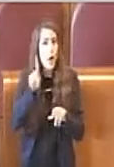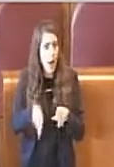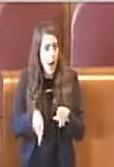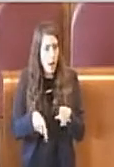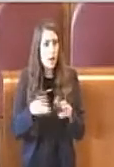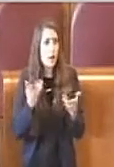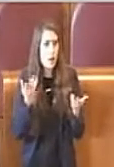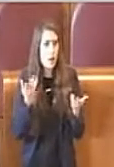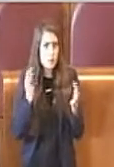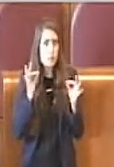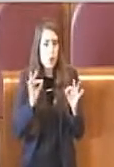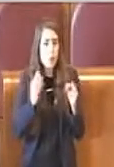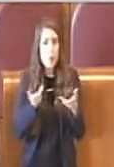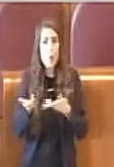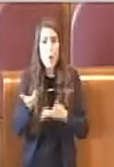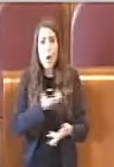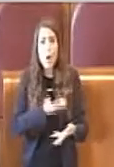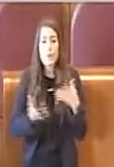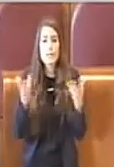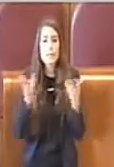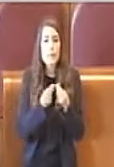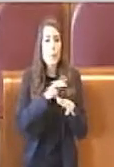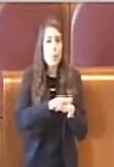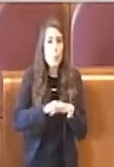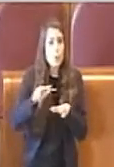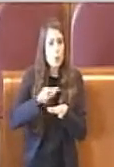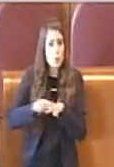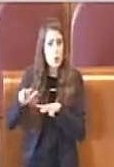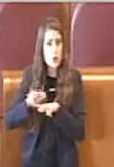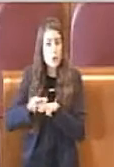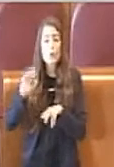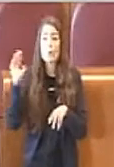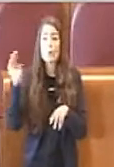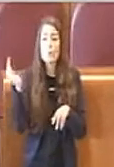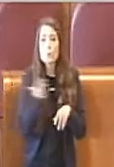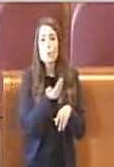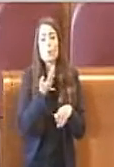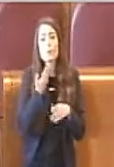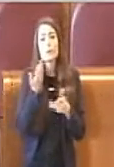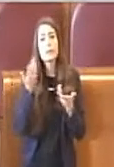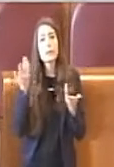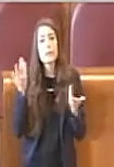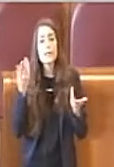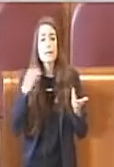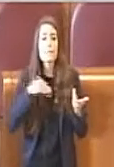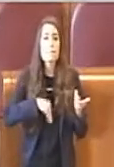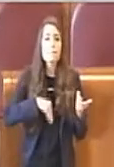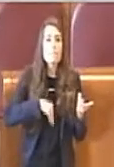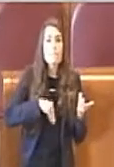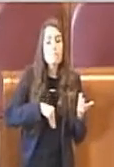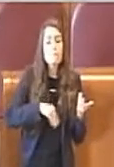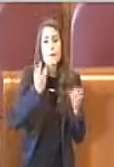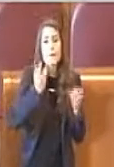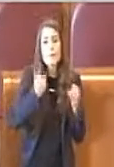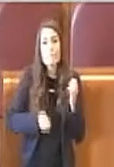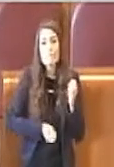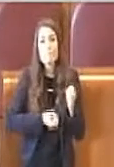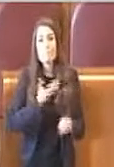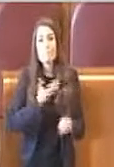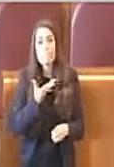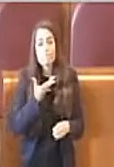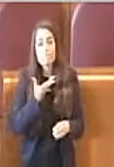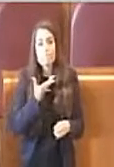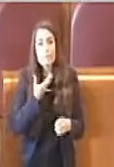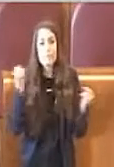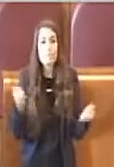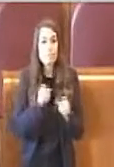attraverso la collaborazione con i municipi di tutti coloro che fossero iniziatori di questa iniziativa.